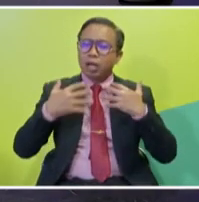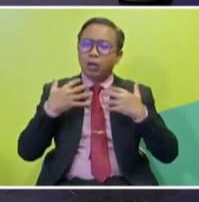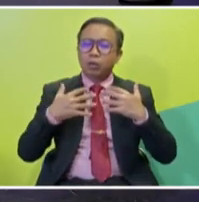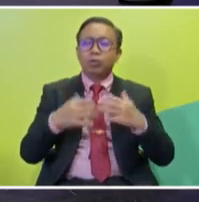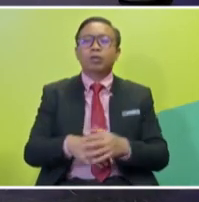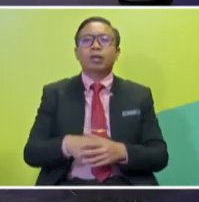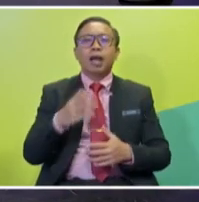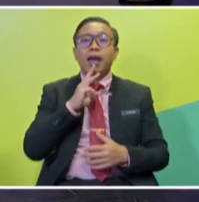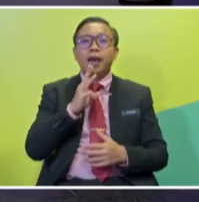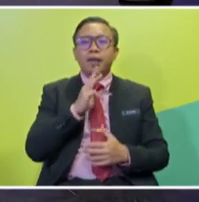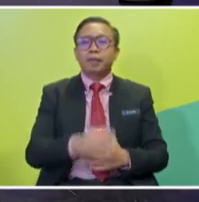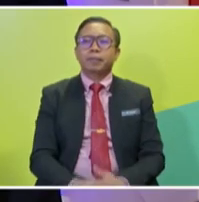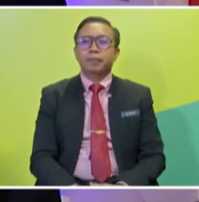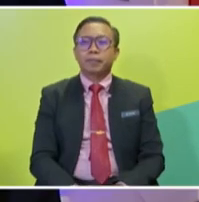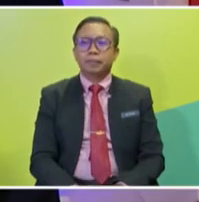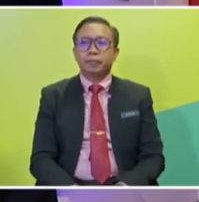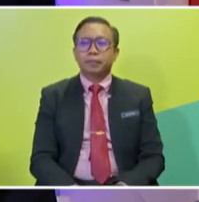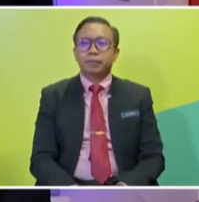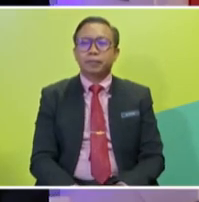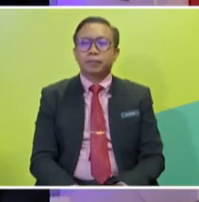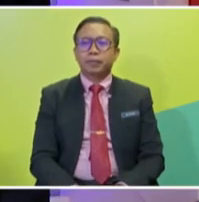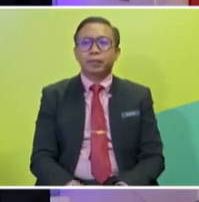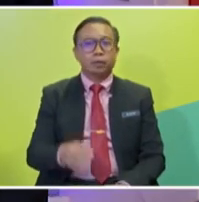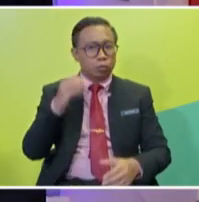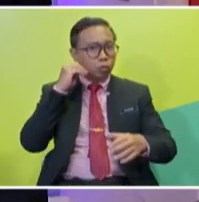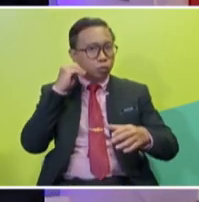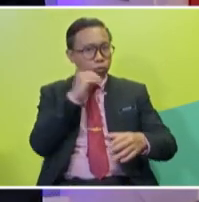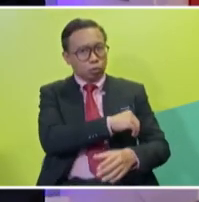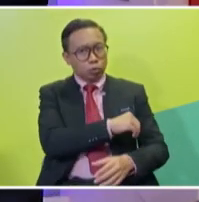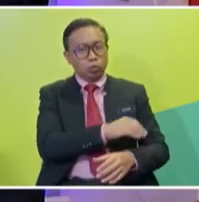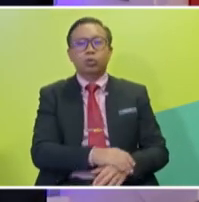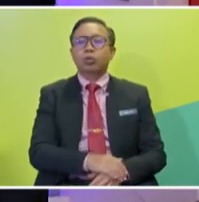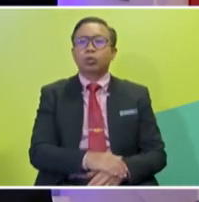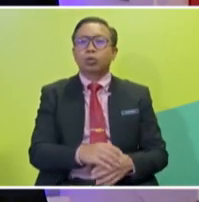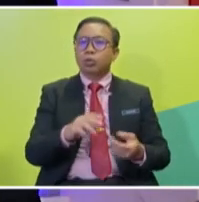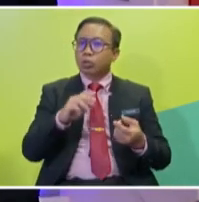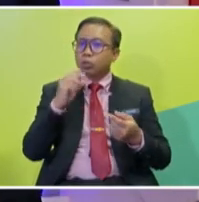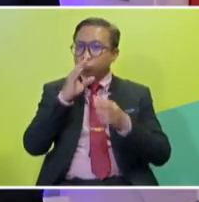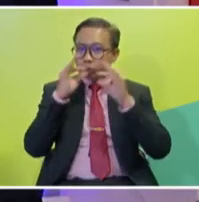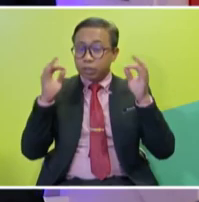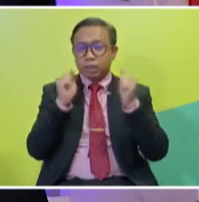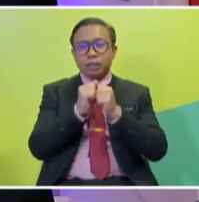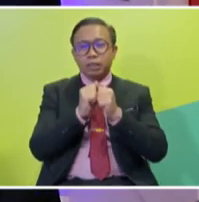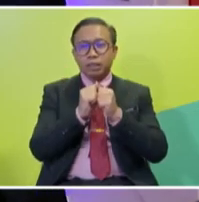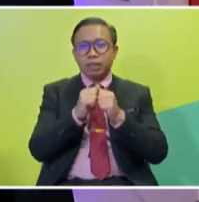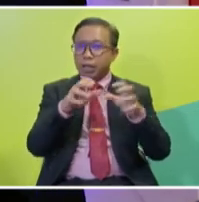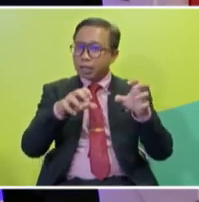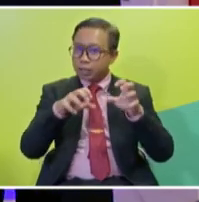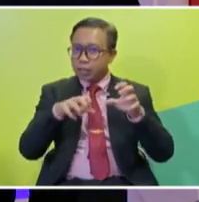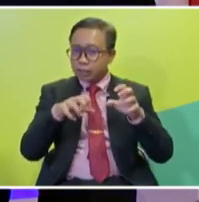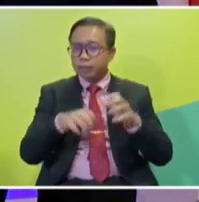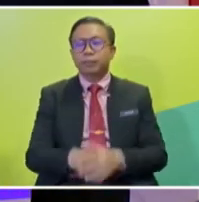dan juga Memang tentulah musuh anjing dengan kucing-kucing dengan anjing sebagai contoh yang keempat